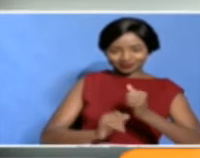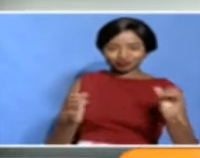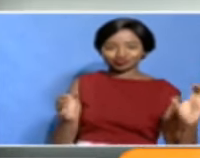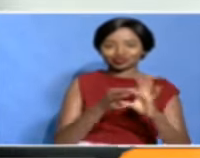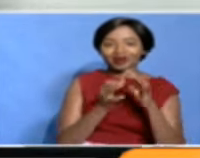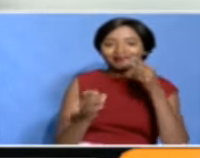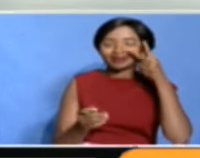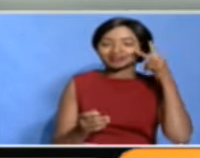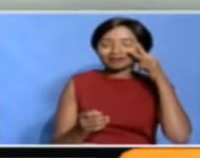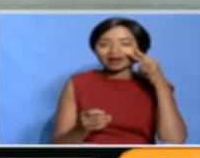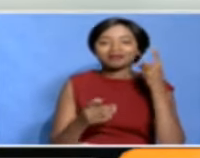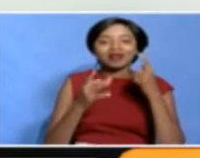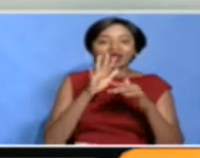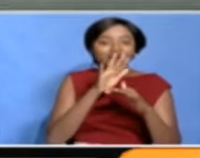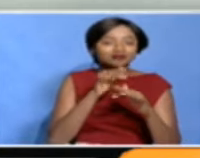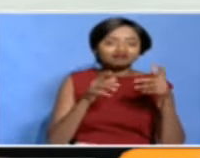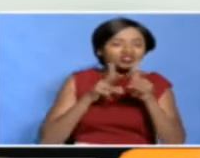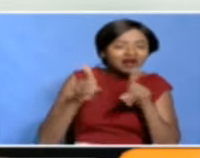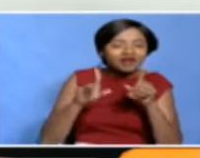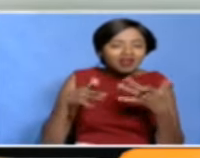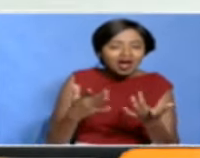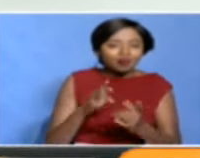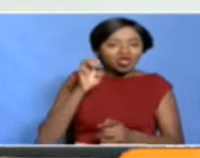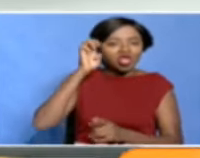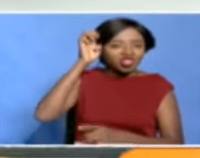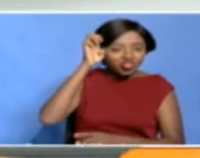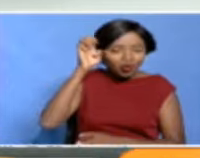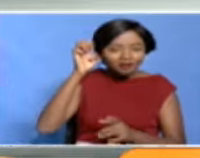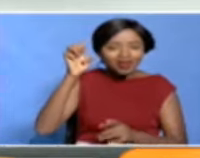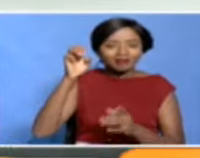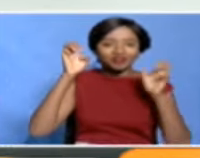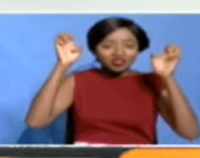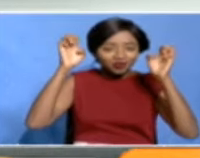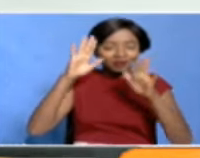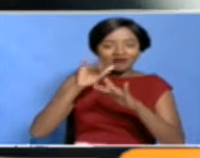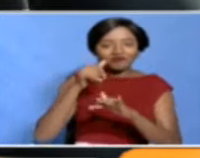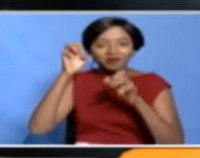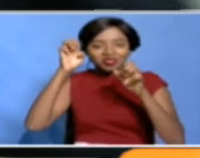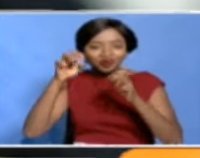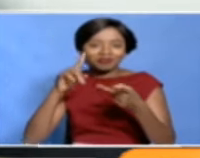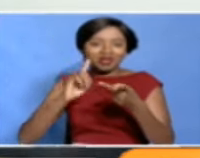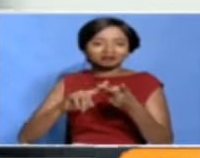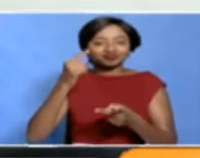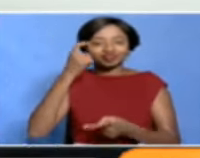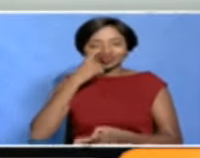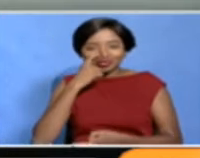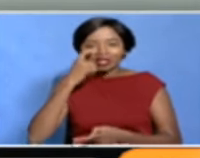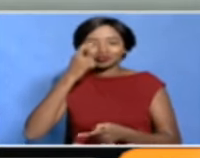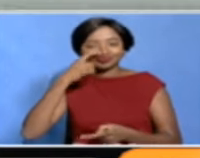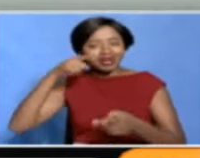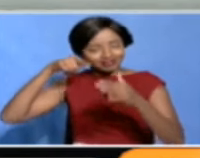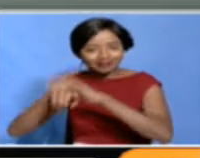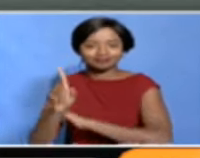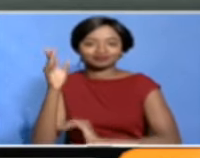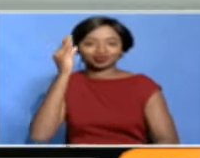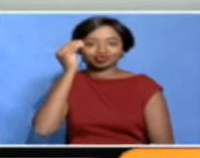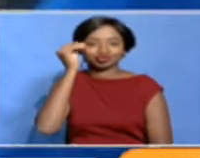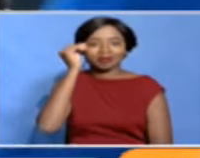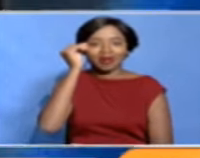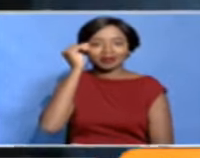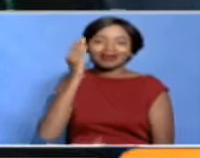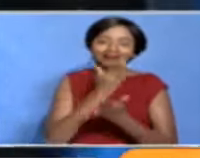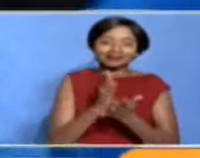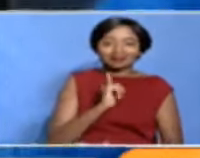wanapitia Ethiopia wanatoka wanaenda Sudan, wakitoka Sudan wanaenda Libya hivyo. Wengine wanapitia na hiyo njia wakienda